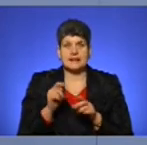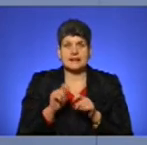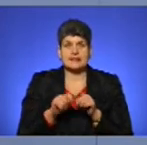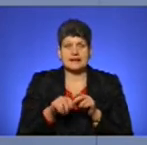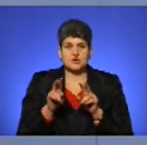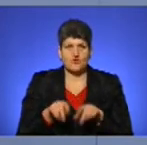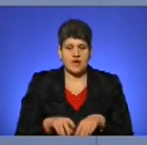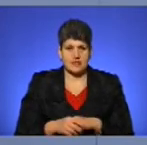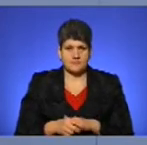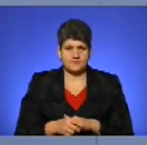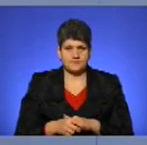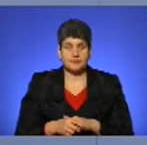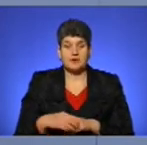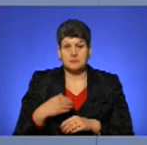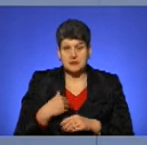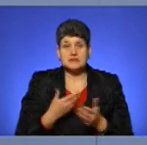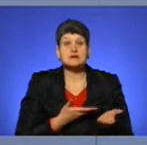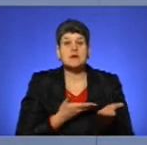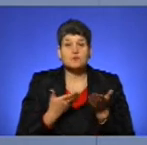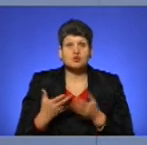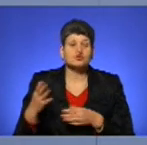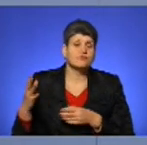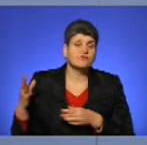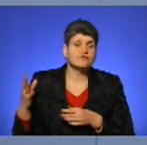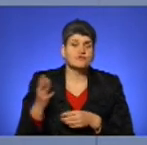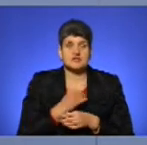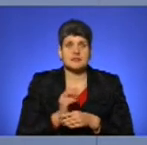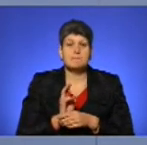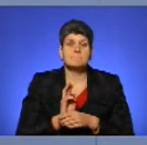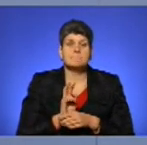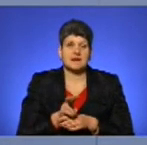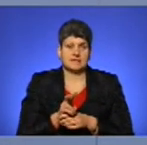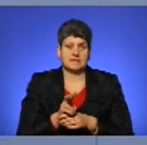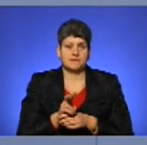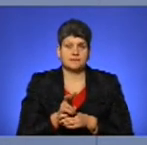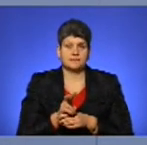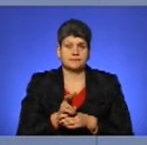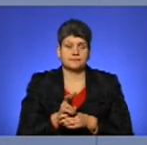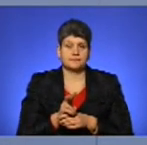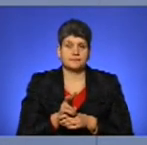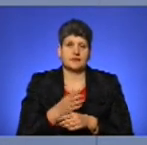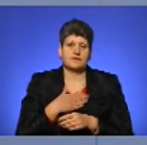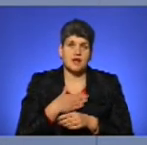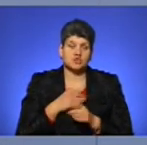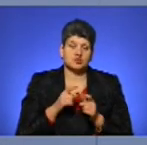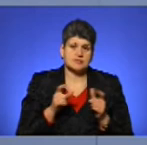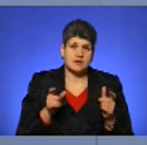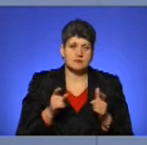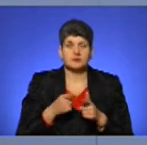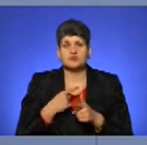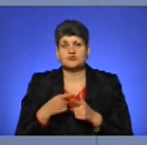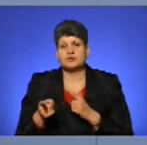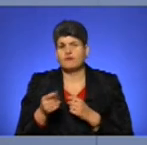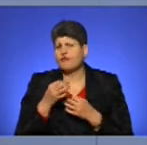І ми запрошуємо всіх прийти чи в наш заклад, чи